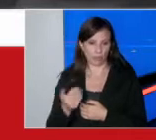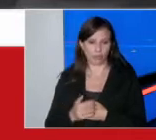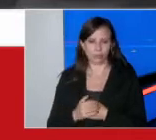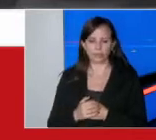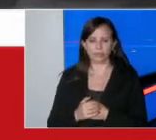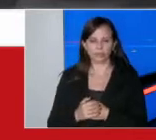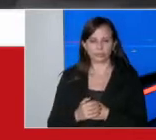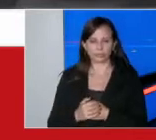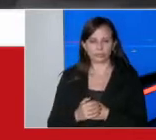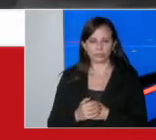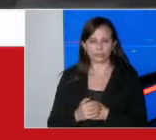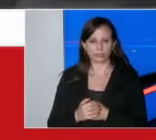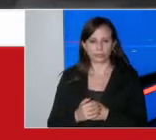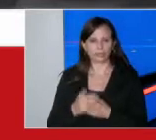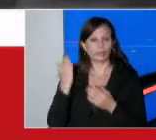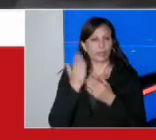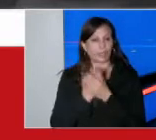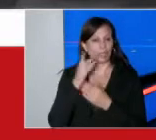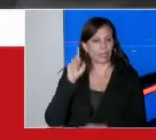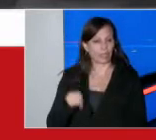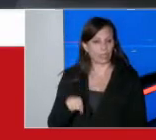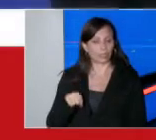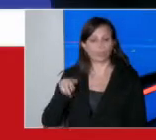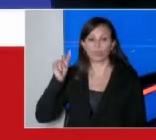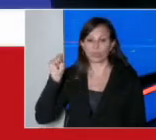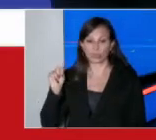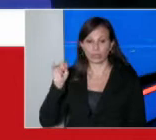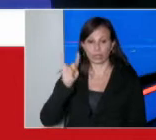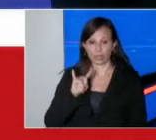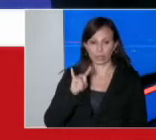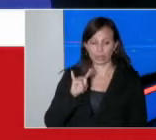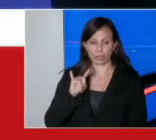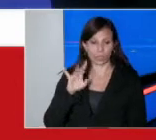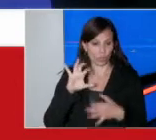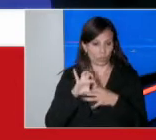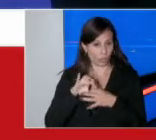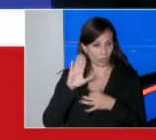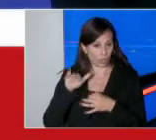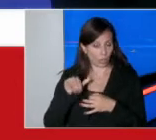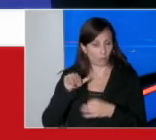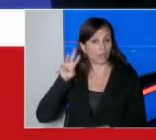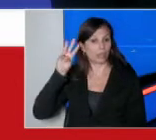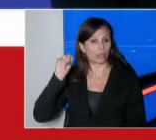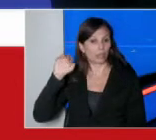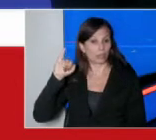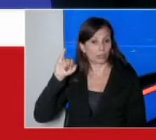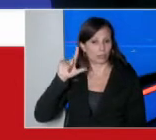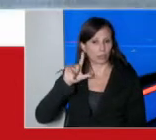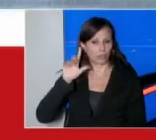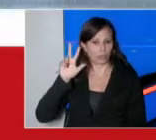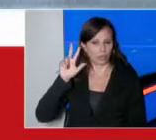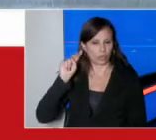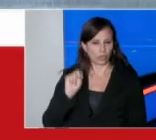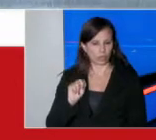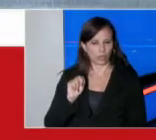עכשיו מבחינת תיק 1000, ניר חפץ הוא חלק גם בתיק 1000, כי זאת אומרת, מילצ'ן הוזכר בסיפור הזה, הוא אמור